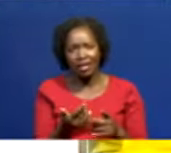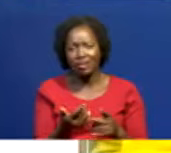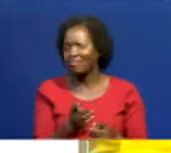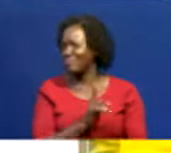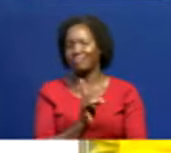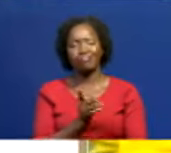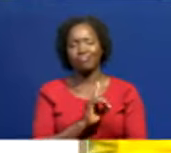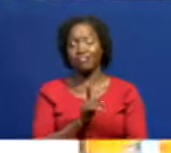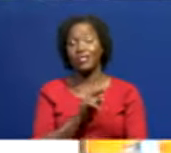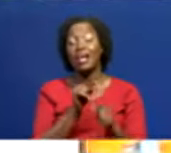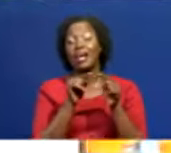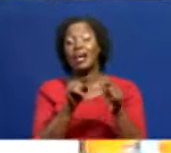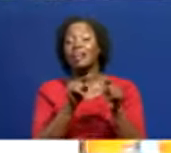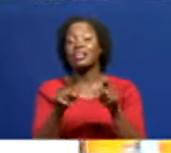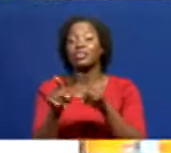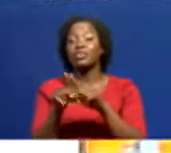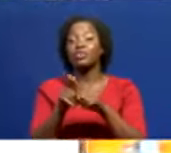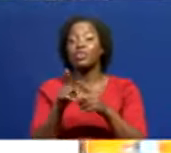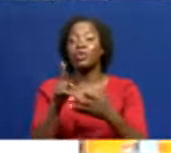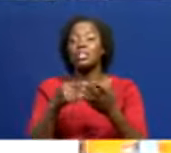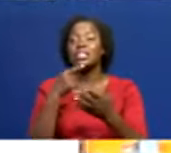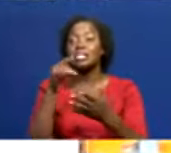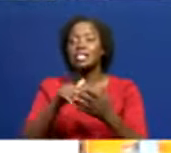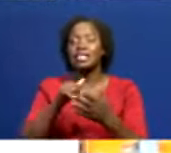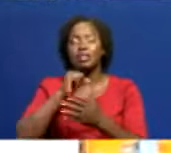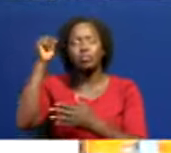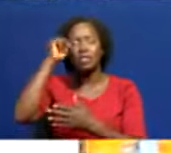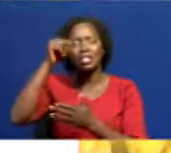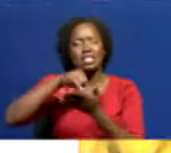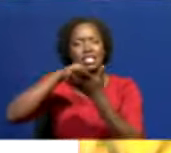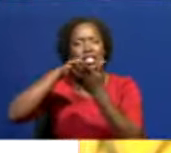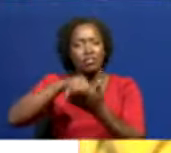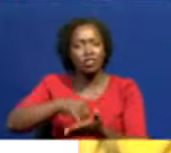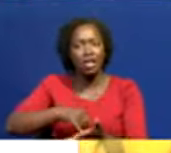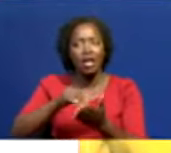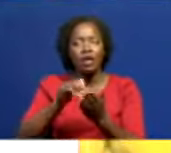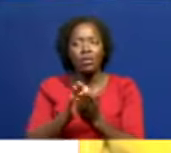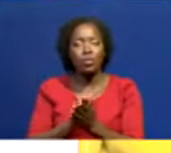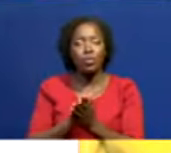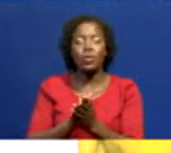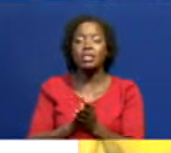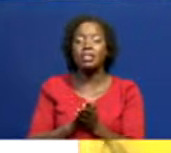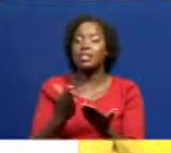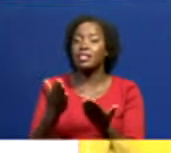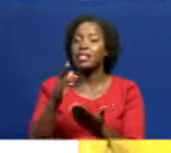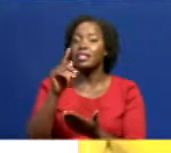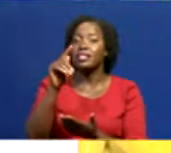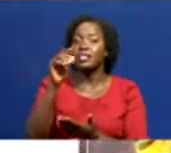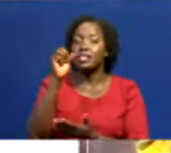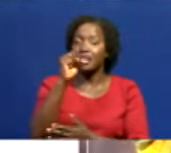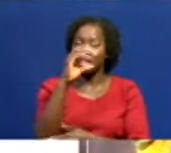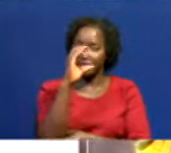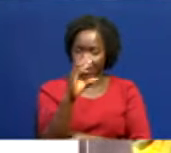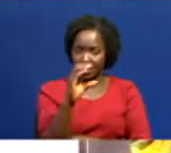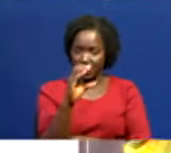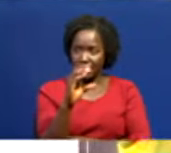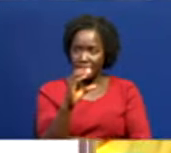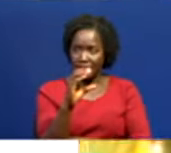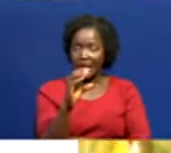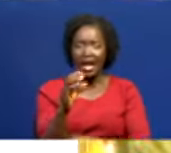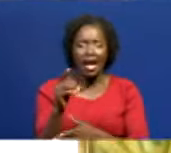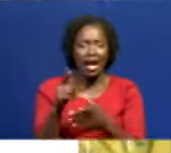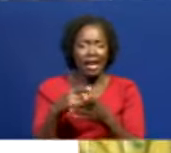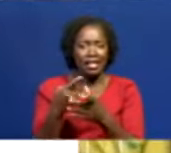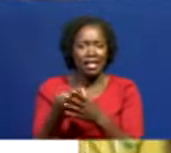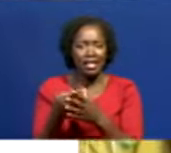Korir amekashifu kile anachodai ni hatua ya wanasiasa kuingilia kati shughuli za tume ya kuajiri walimu nchini TSC. And then,